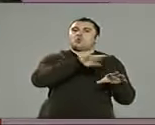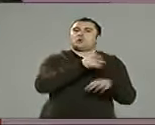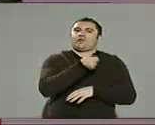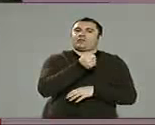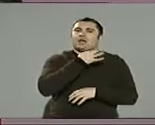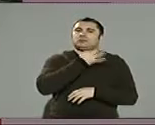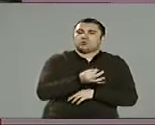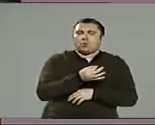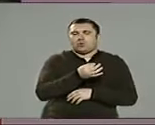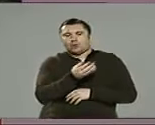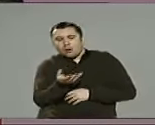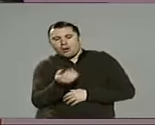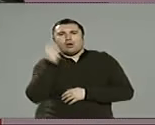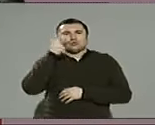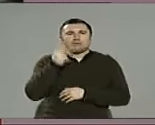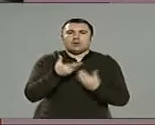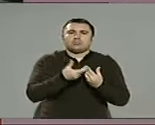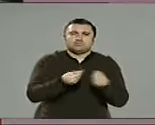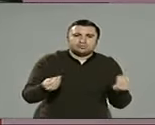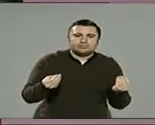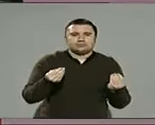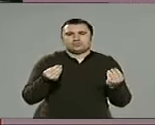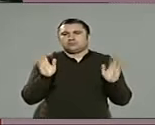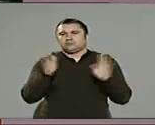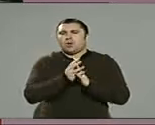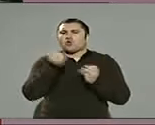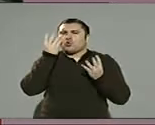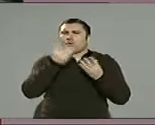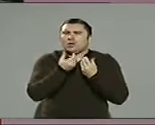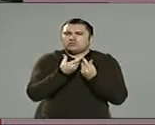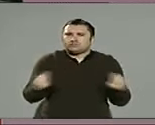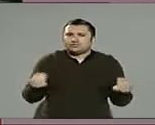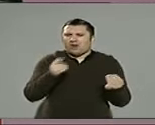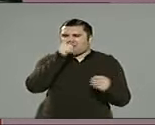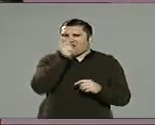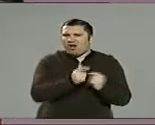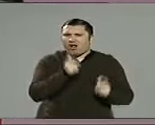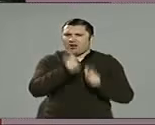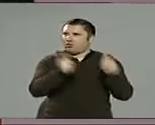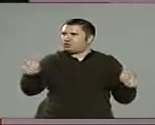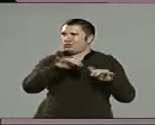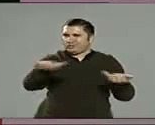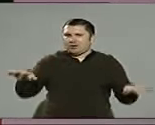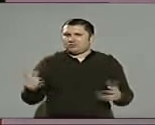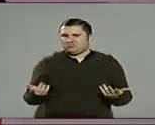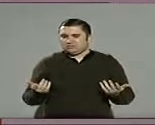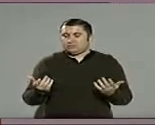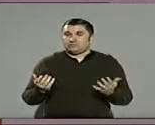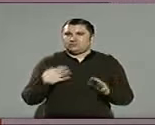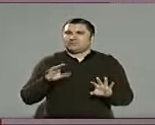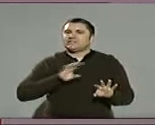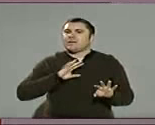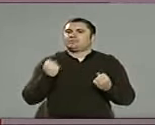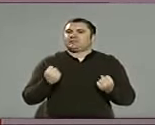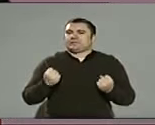sozialen Entleerung, zur kulturellen Entleerung und Verwahrlosung geführt hat. Ich bin mir ganz sicher, es gibt einen Zusammenhang zwischen